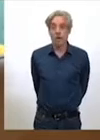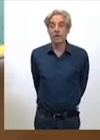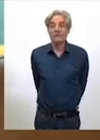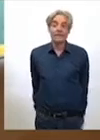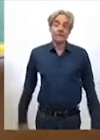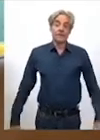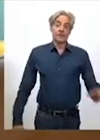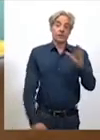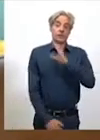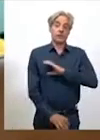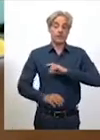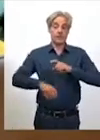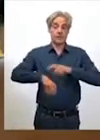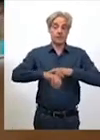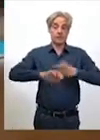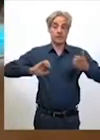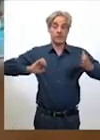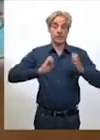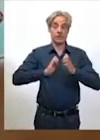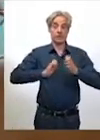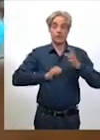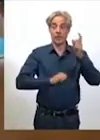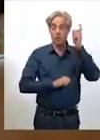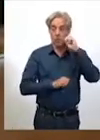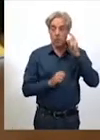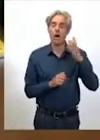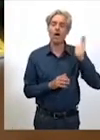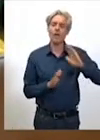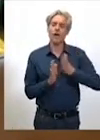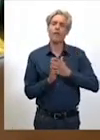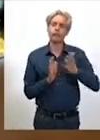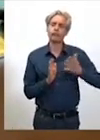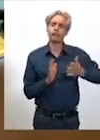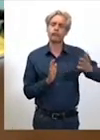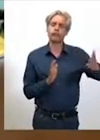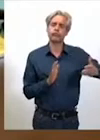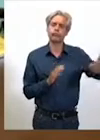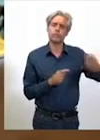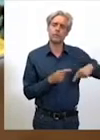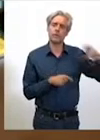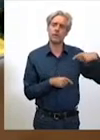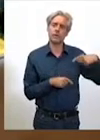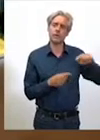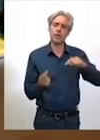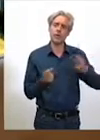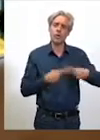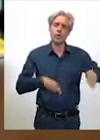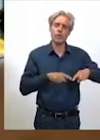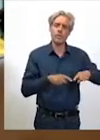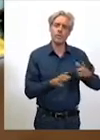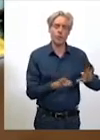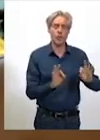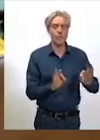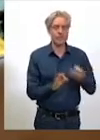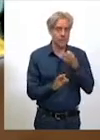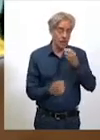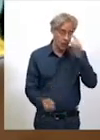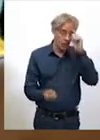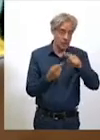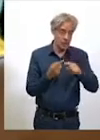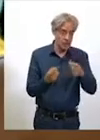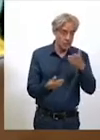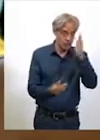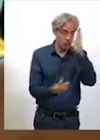Je vais essayer d'être rapide puisqu'on a eu largement le temps de présenter cette délibération lors de la dernière commission, mais rappeler d'abord les objectifs dans